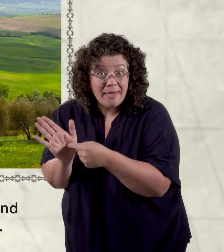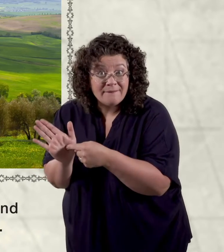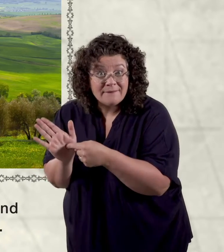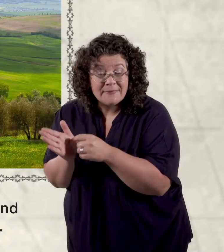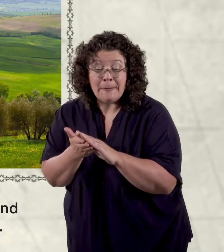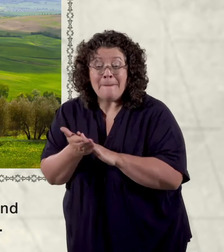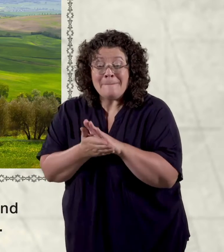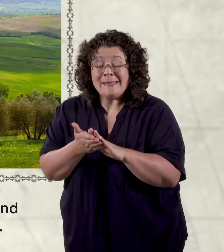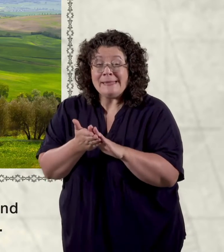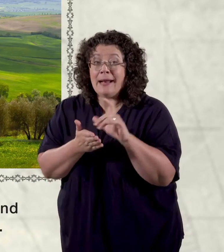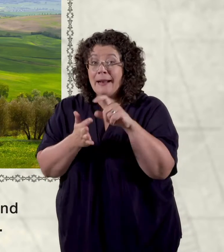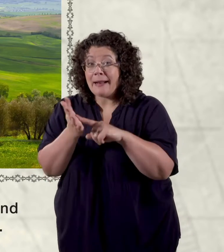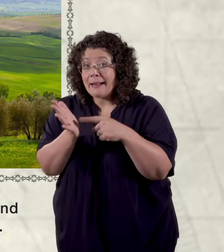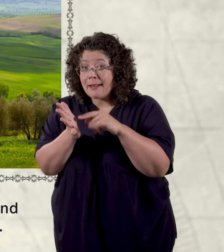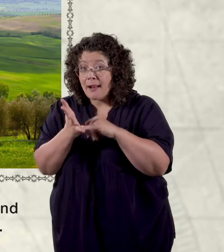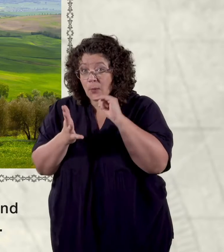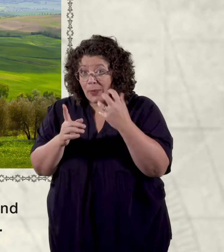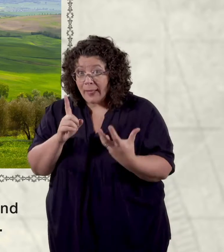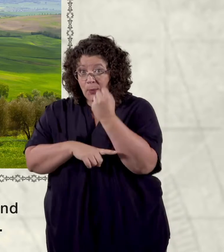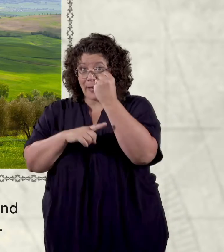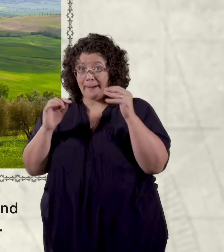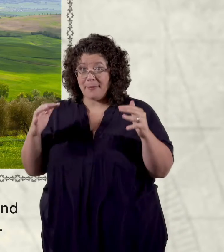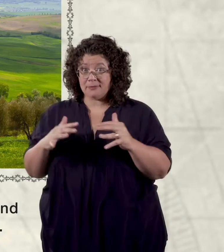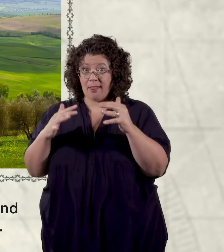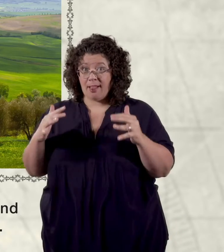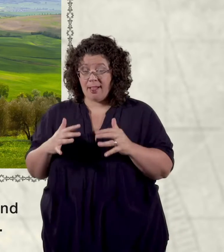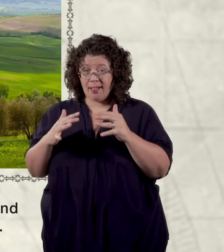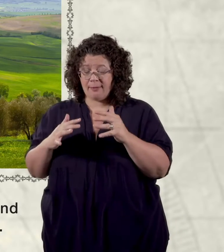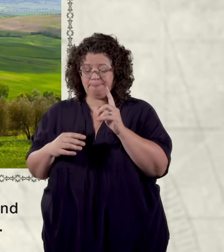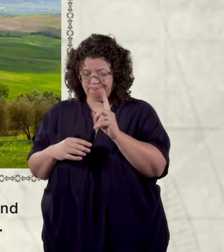Os fydde'r sgwarnog yn mynd i'r chwith,